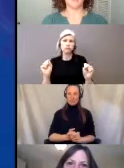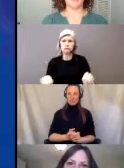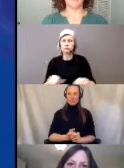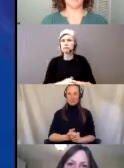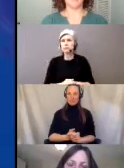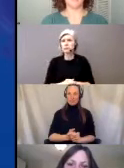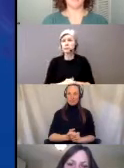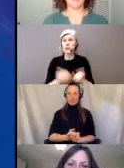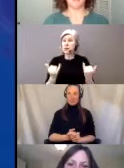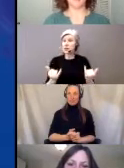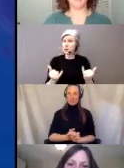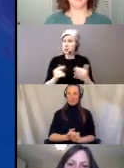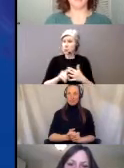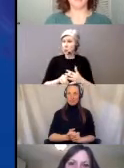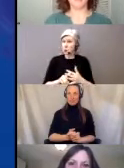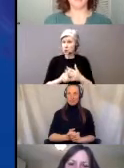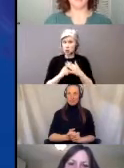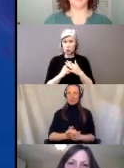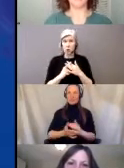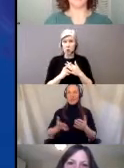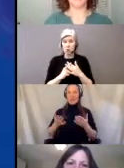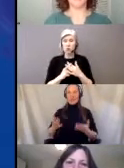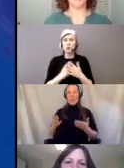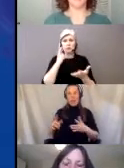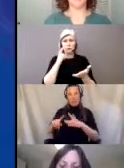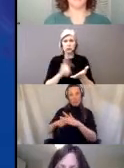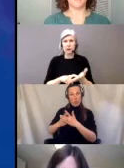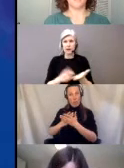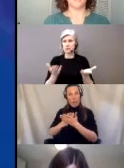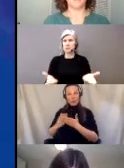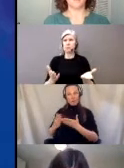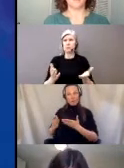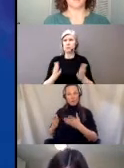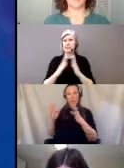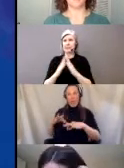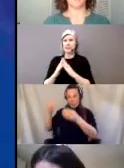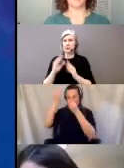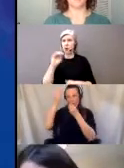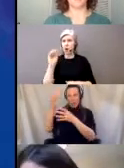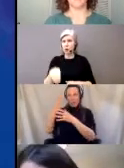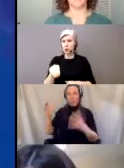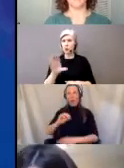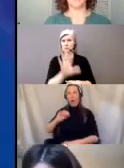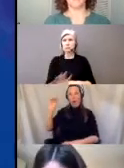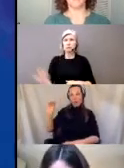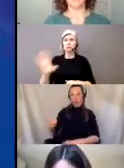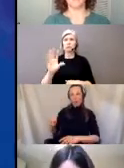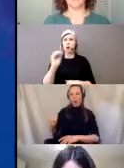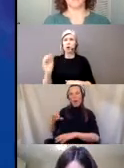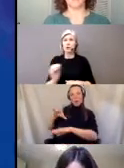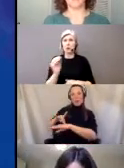As we begin, we would like to recognize Alors que nous commençons, nous voulons reconnaître que Ottawa est située sur le territoire traditionnel,